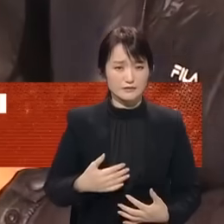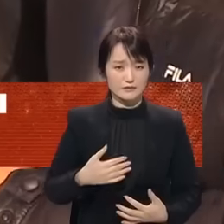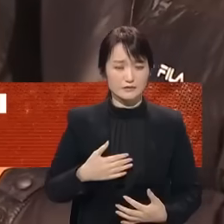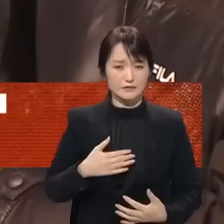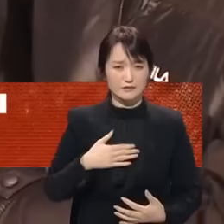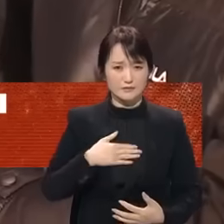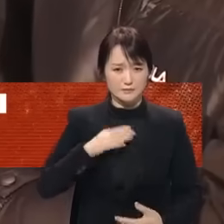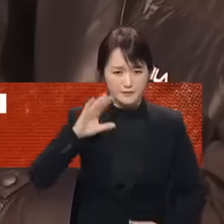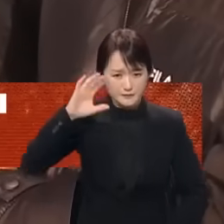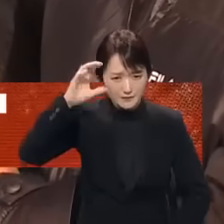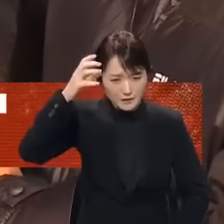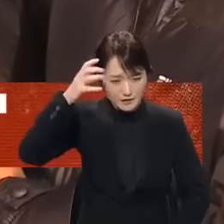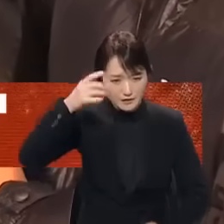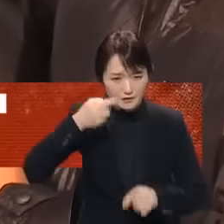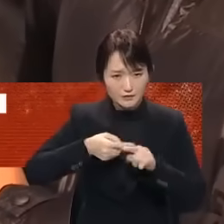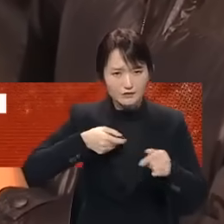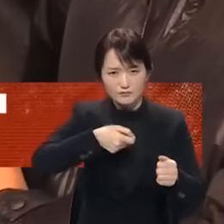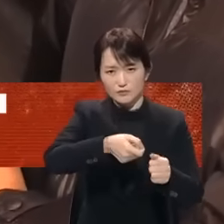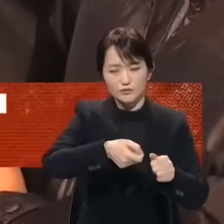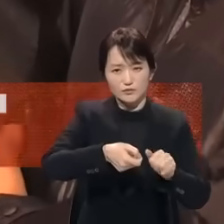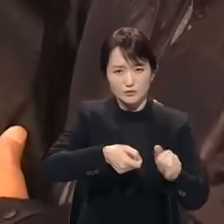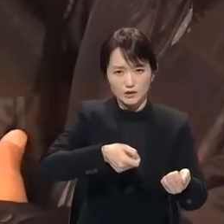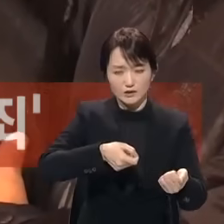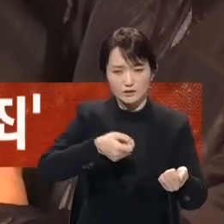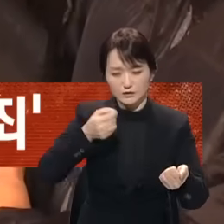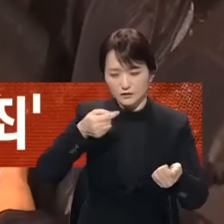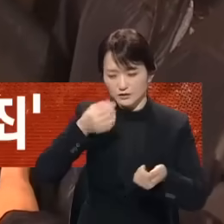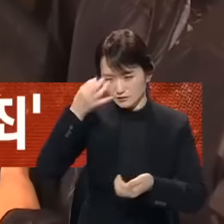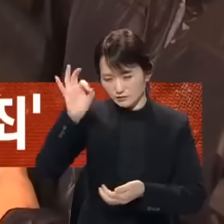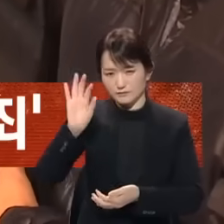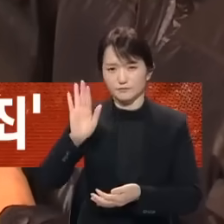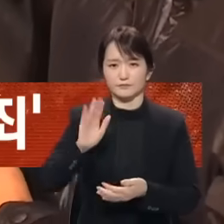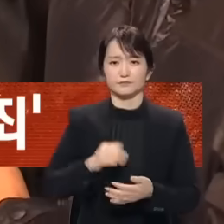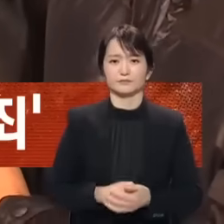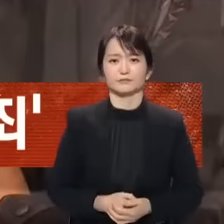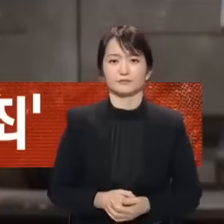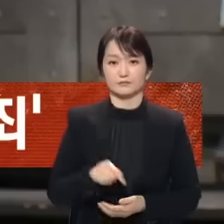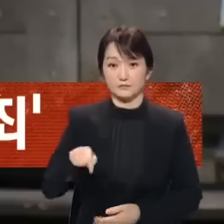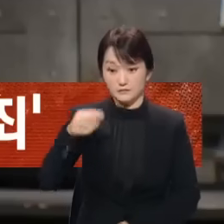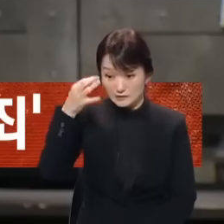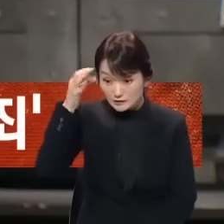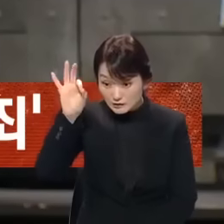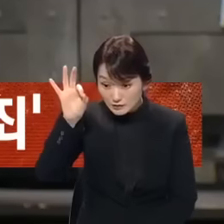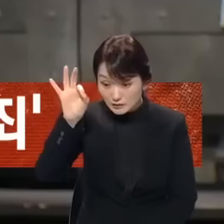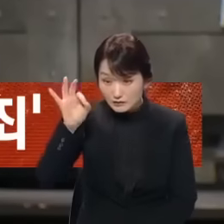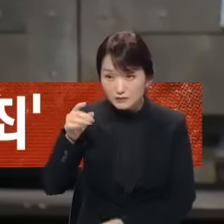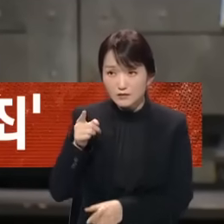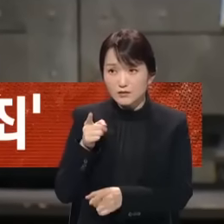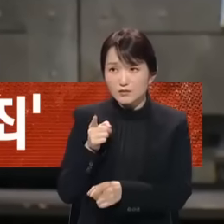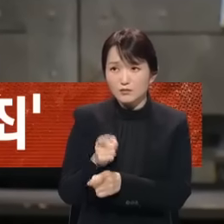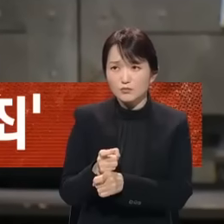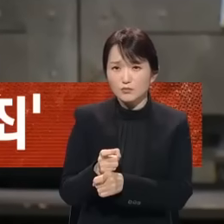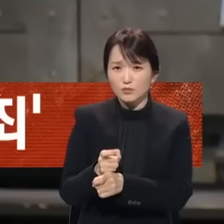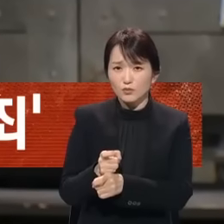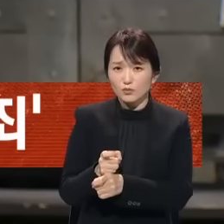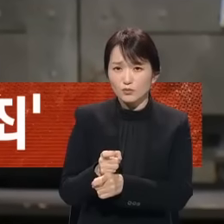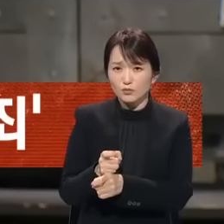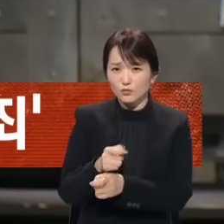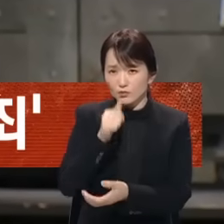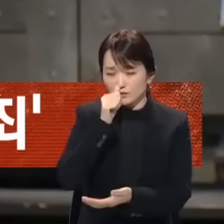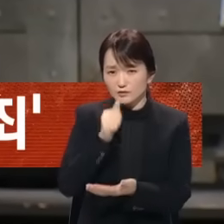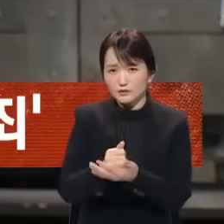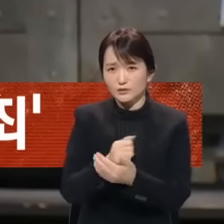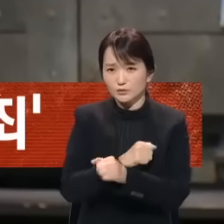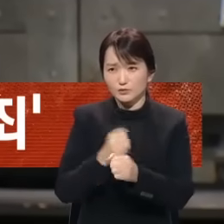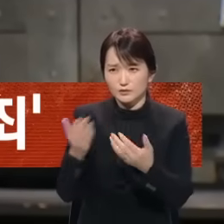했지만 받아들이지 않았고요 재판부 역시도 이거 이거 인정을 하게 되면 이거 보복 공명을 이제 용서해 주는 거다라고 해서